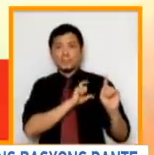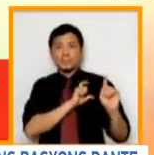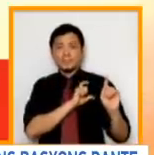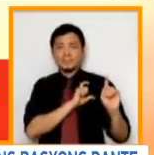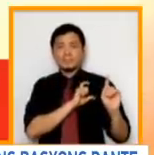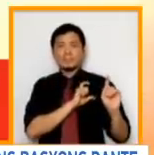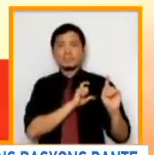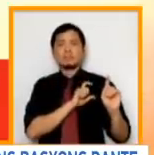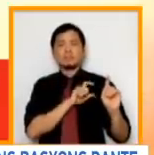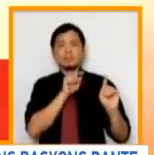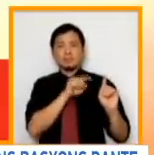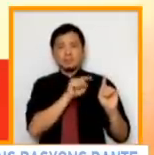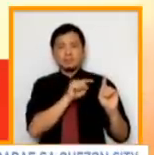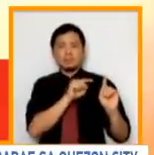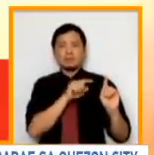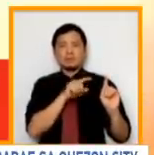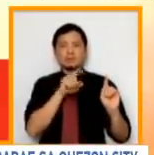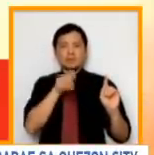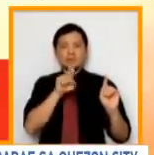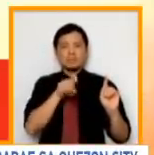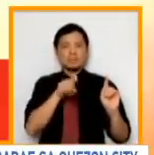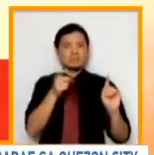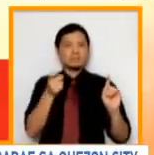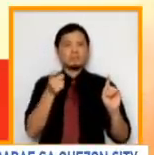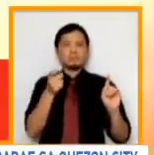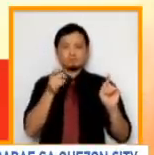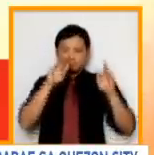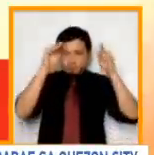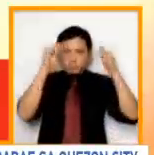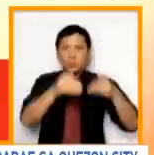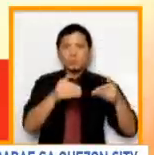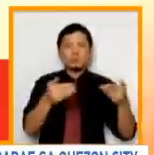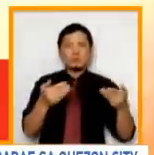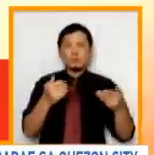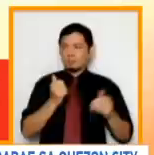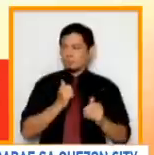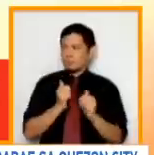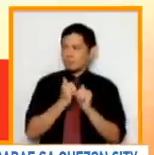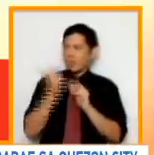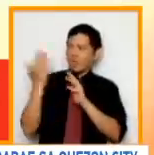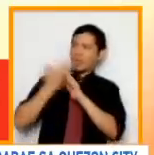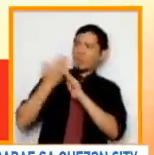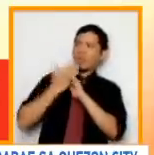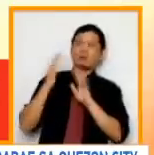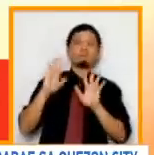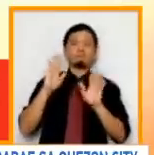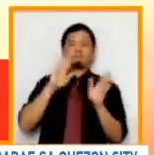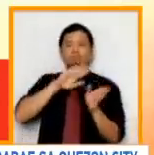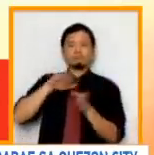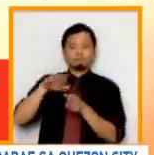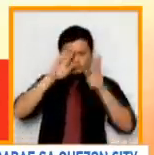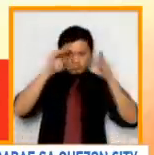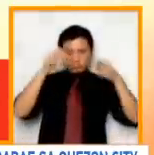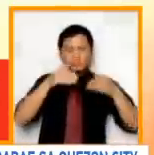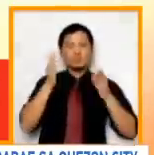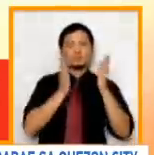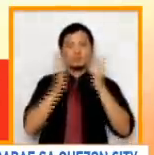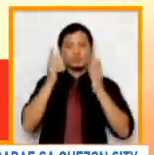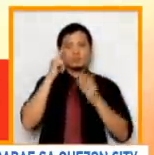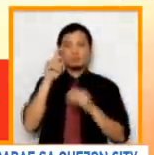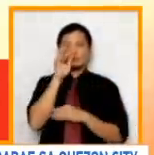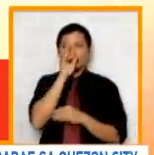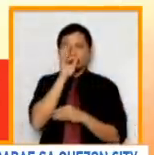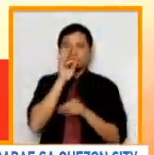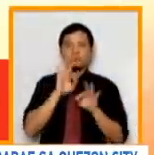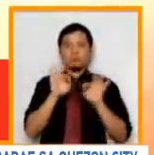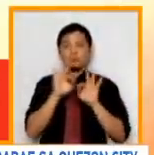dito. Hindi dapat madistract. At ituloy lang natin yung ating programa. Para sa ating mga kababayan, humihingi po kami ng dispensa. Ako